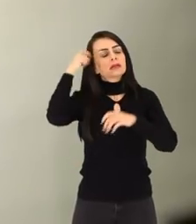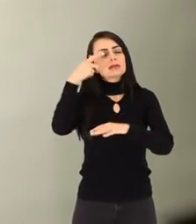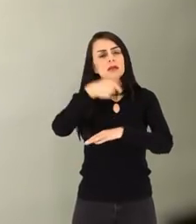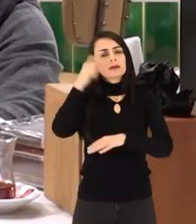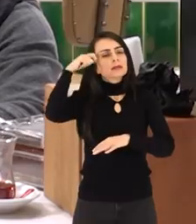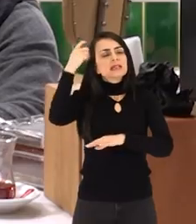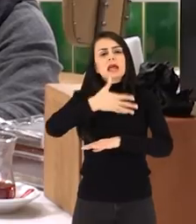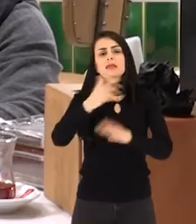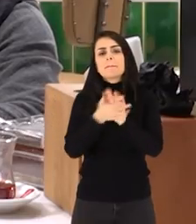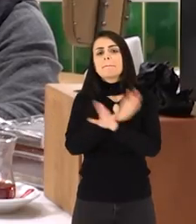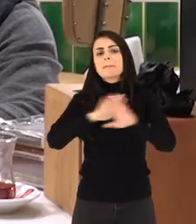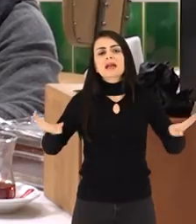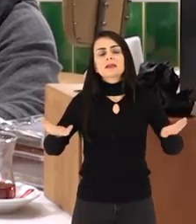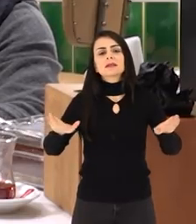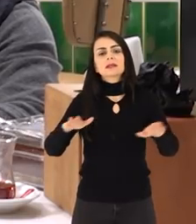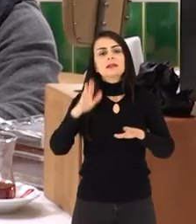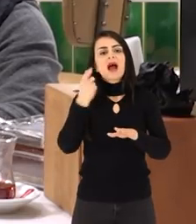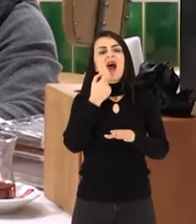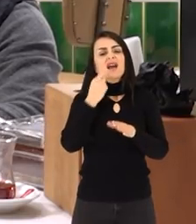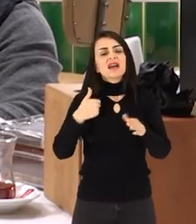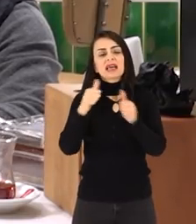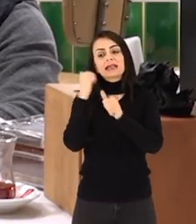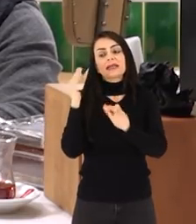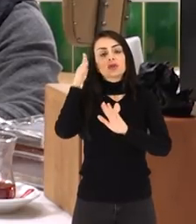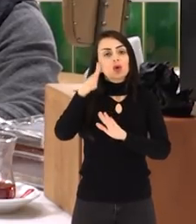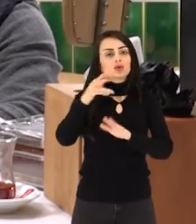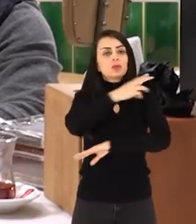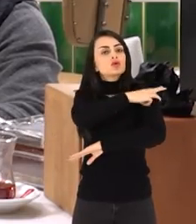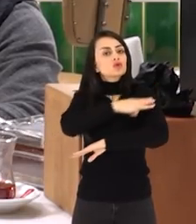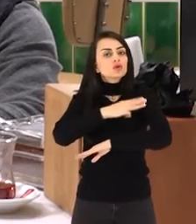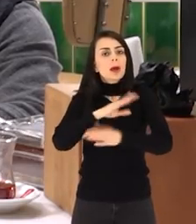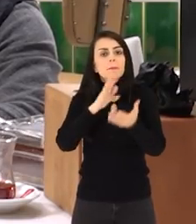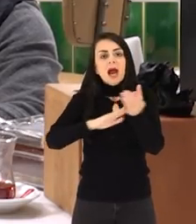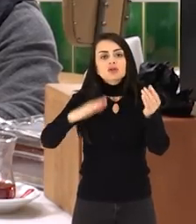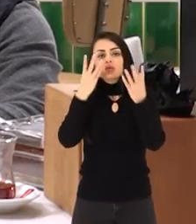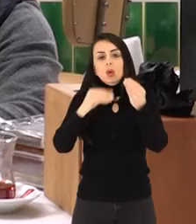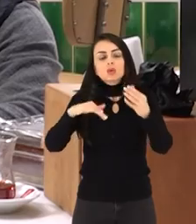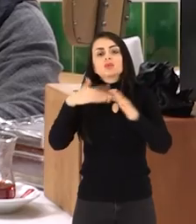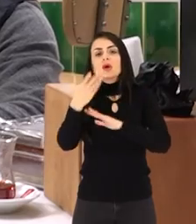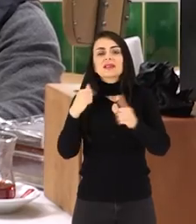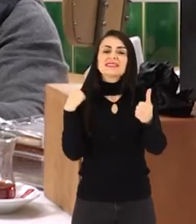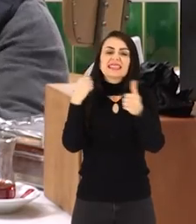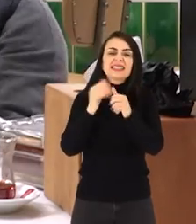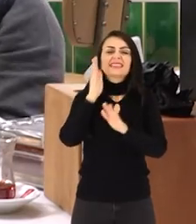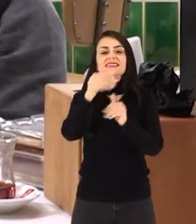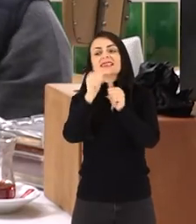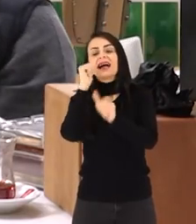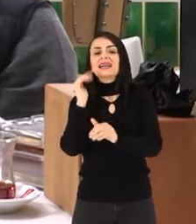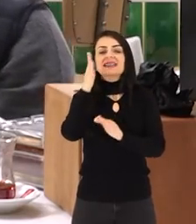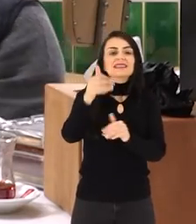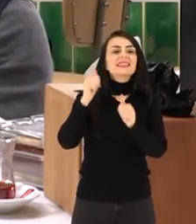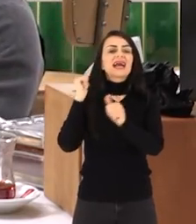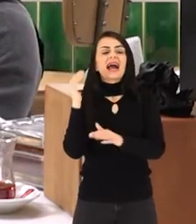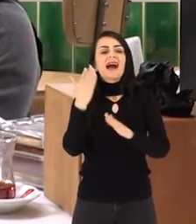yaptım, gittim. Tamam. Ondan sonra üçüncü sınıfı bitirdim. Sonra tekrar geldim. Ya böyle git gel, git gel falan. Arkadaş sen nemişin